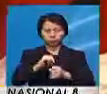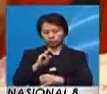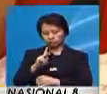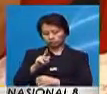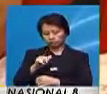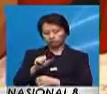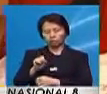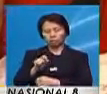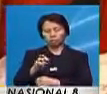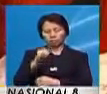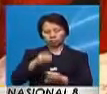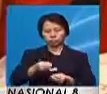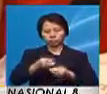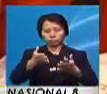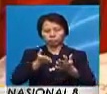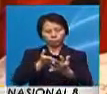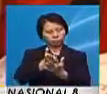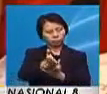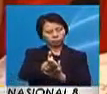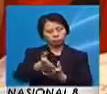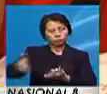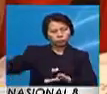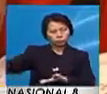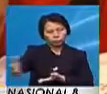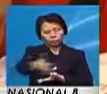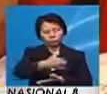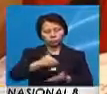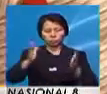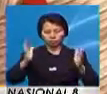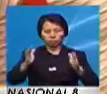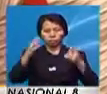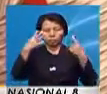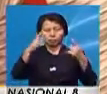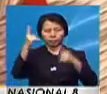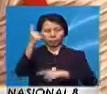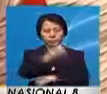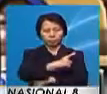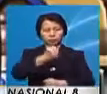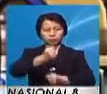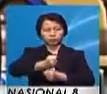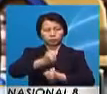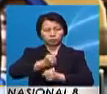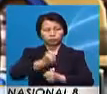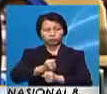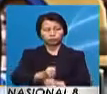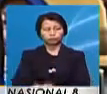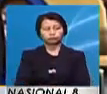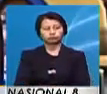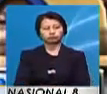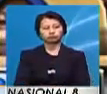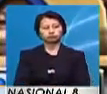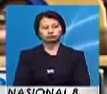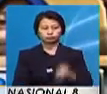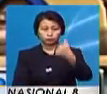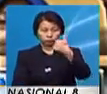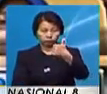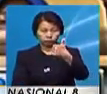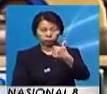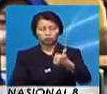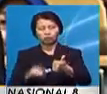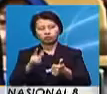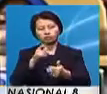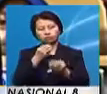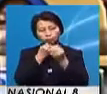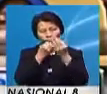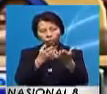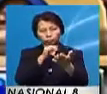Kastam untuk memenuhi penebusan hasil kutipan dalam tempoh 14 hari bekerja. Salah satu adalah maklumat yang tidak lengkap. Nombor